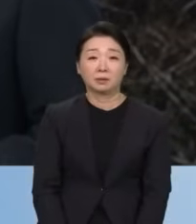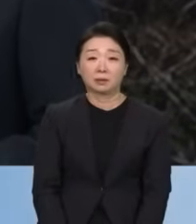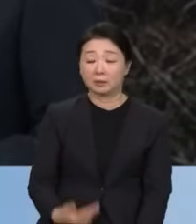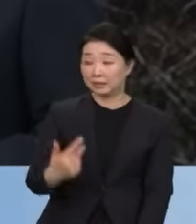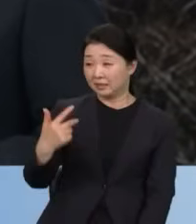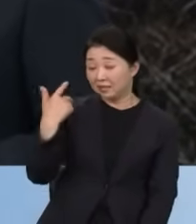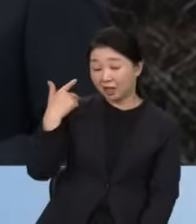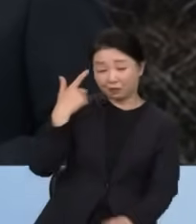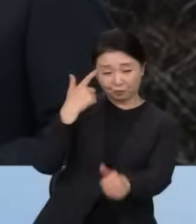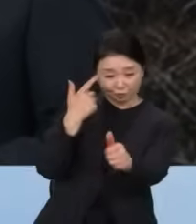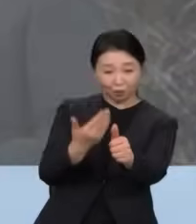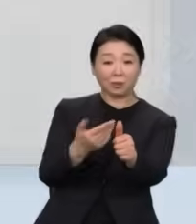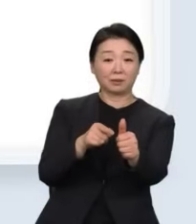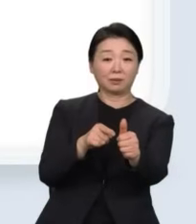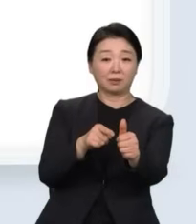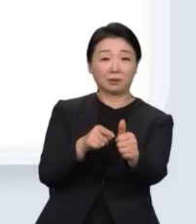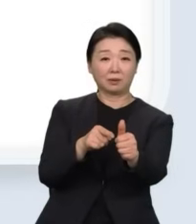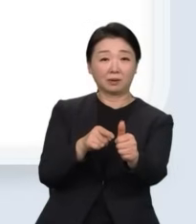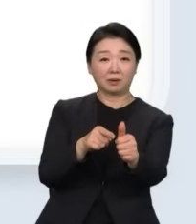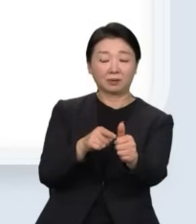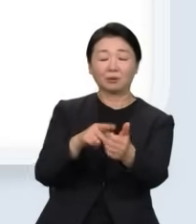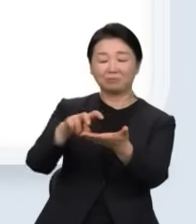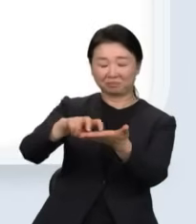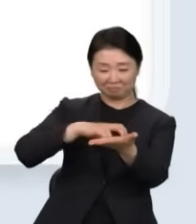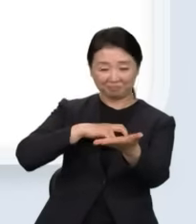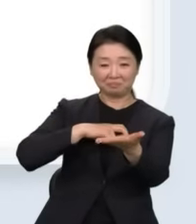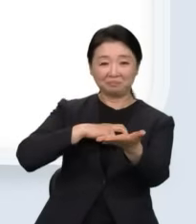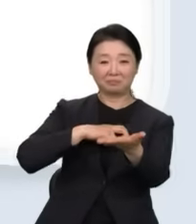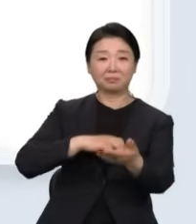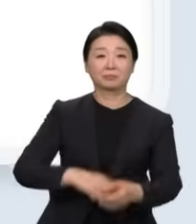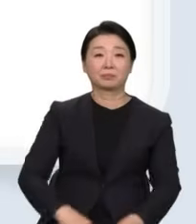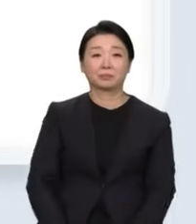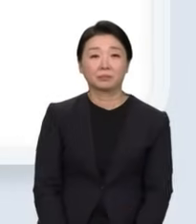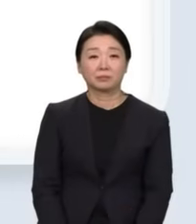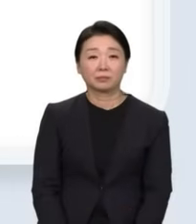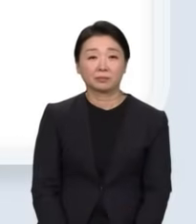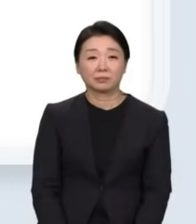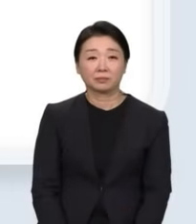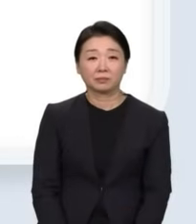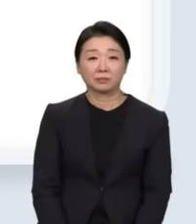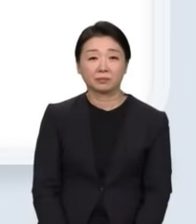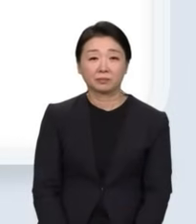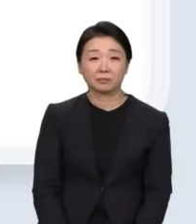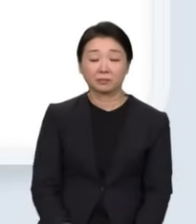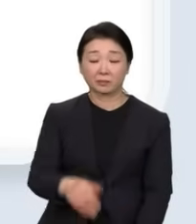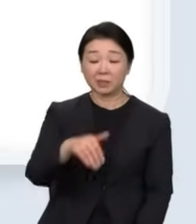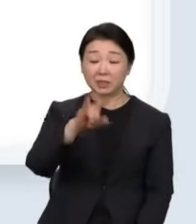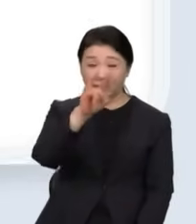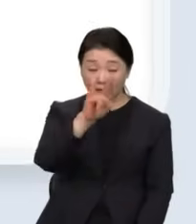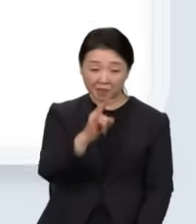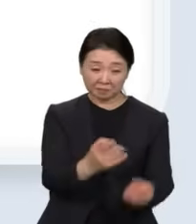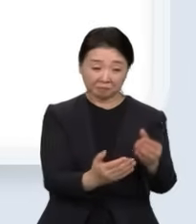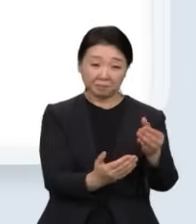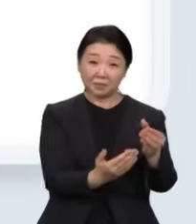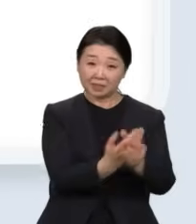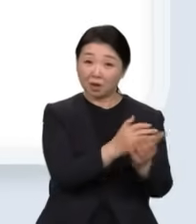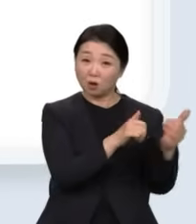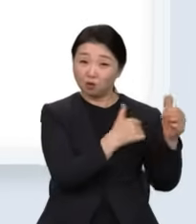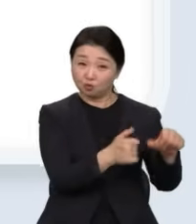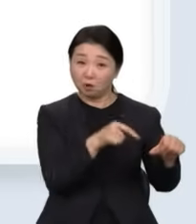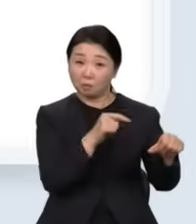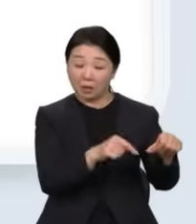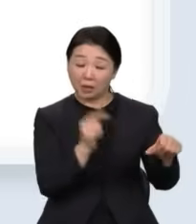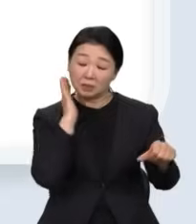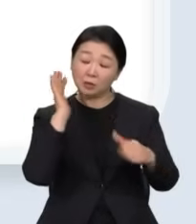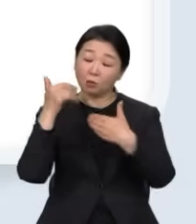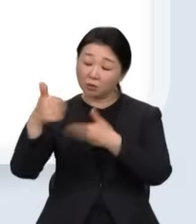지난주에 물어봤습니다. 이 부분에 대해서도 문자로 답이 왔는데 보면서 말씀을 드리겠습니다. 일단 최상병 사망 사건 국면에서 대통령실